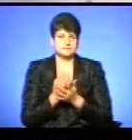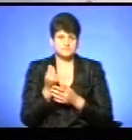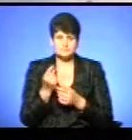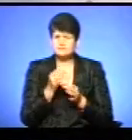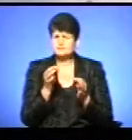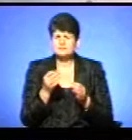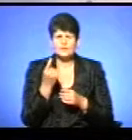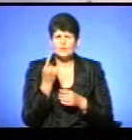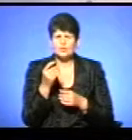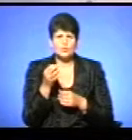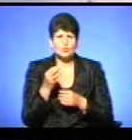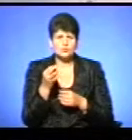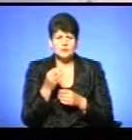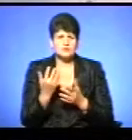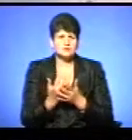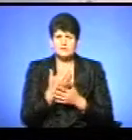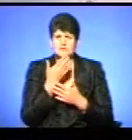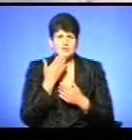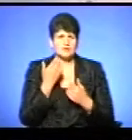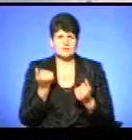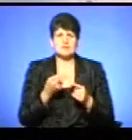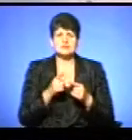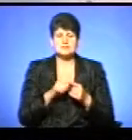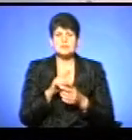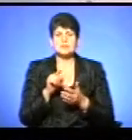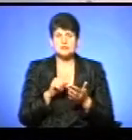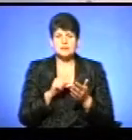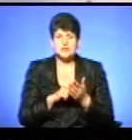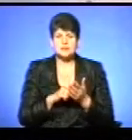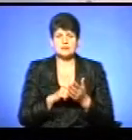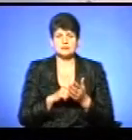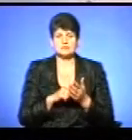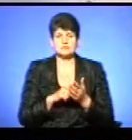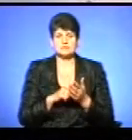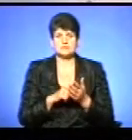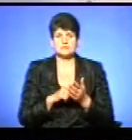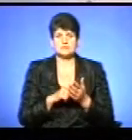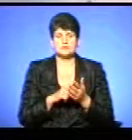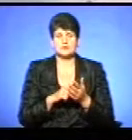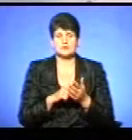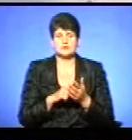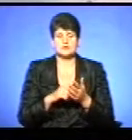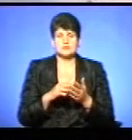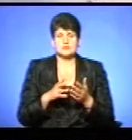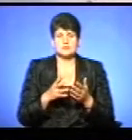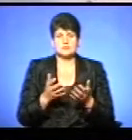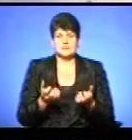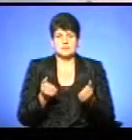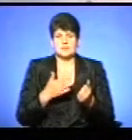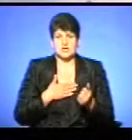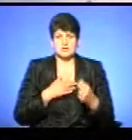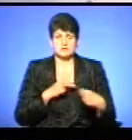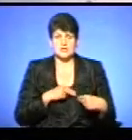Жодної копійки інвестиційної складової там немає. Це є питання утримання наших працівників,